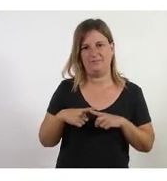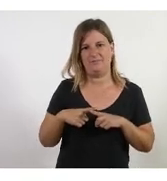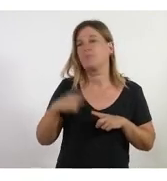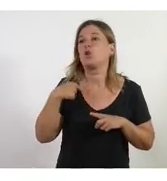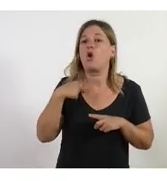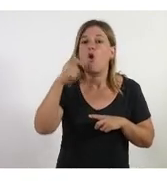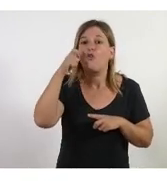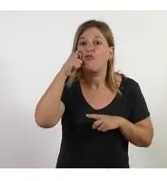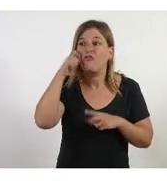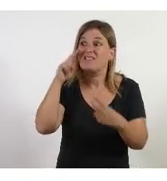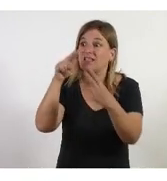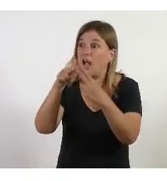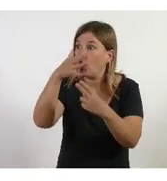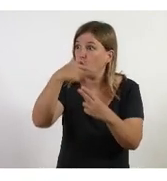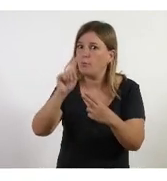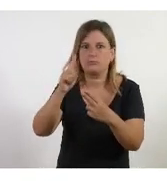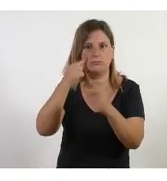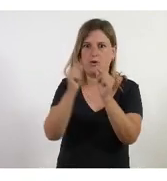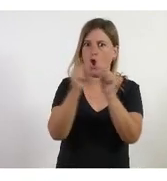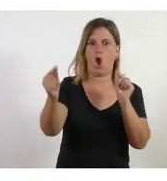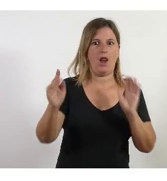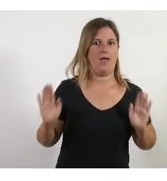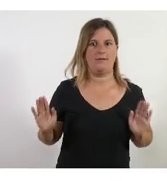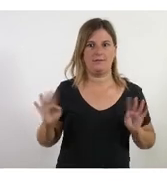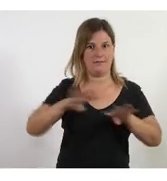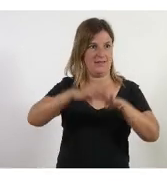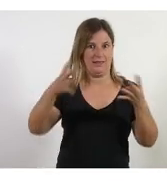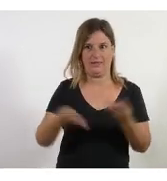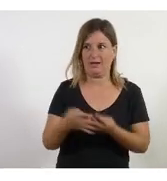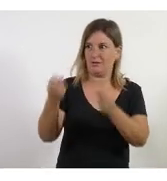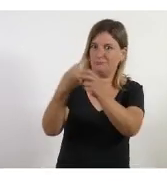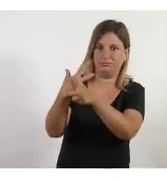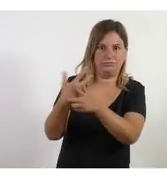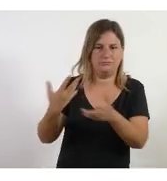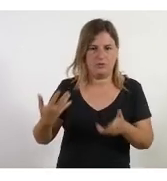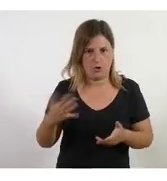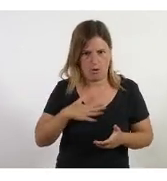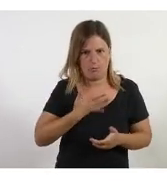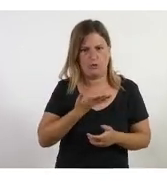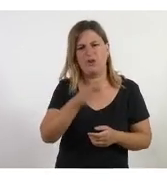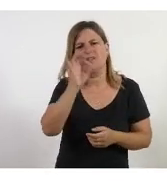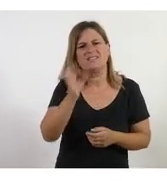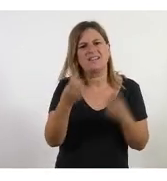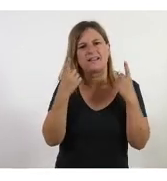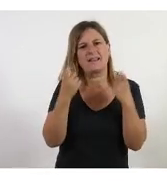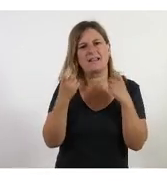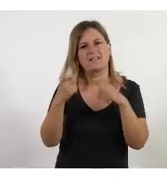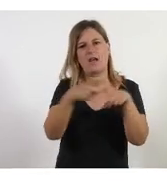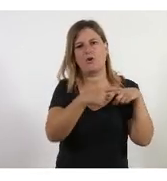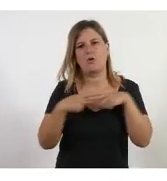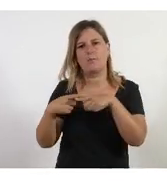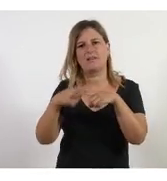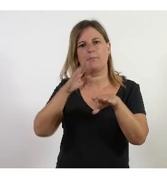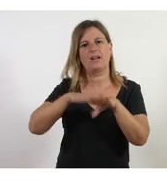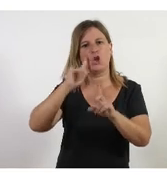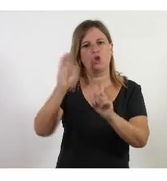físicament? Bé, doncs comparteixes online. Però necessitem compartir per trobar solucions comunes.